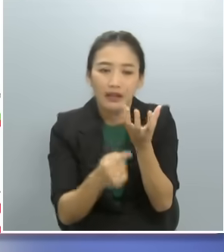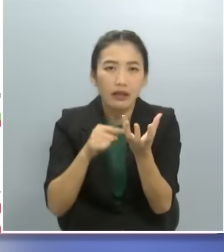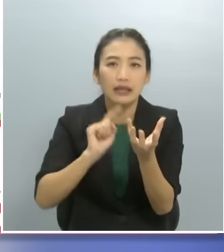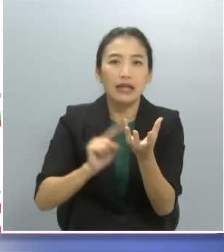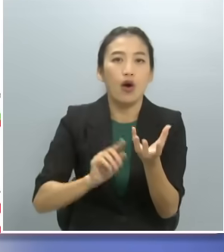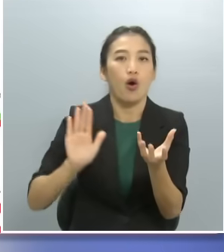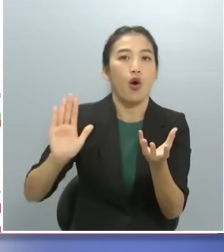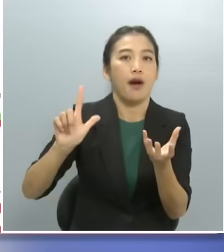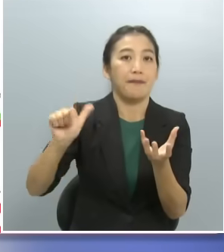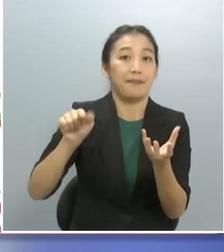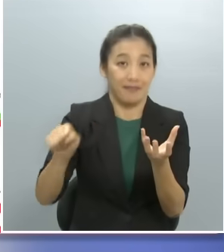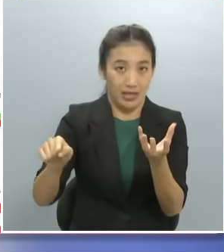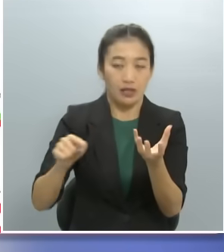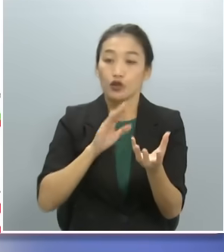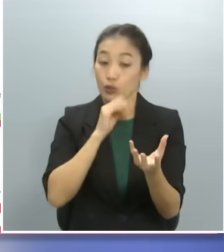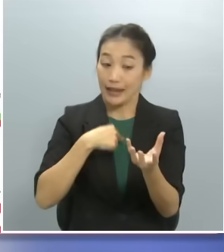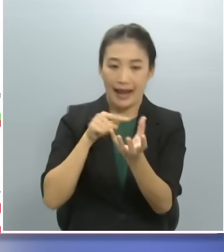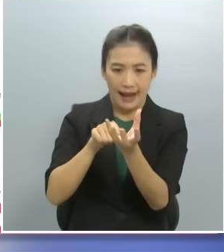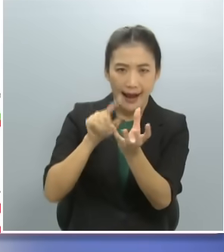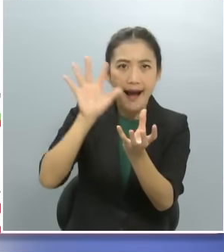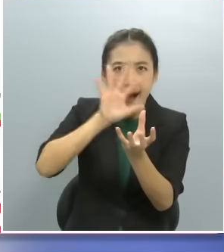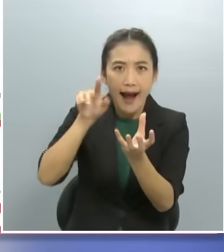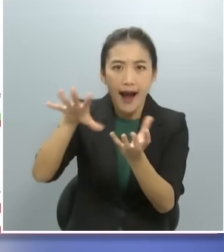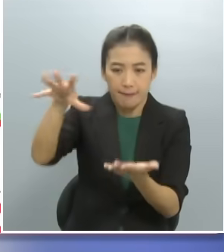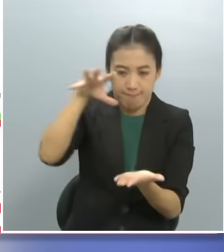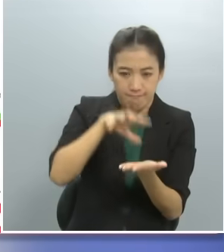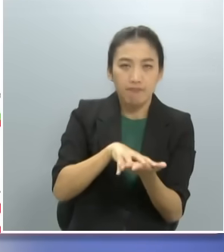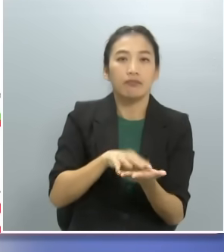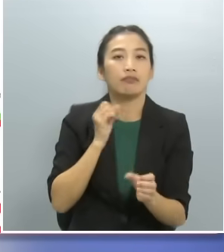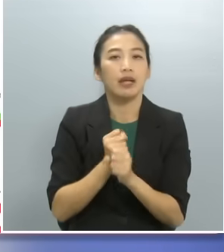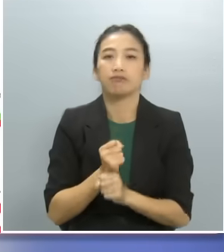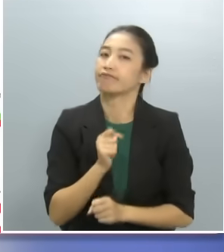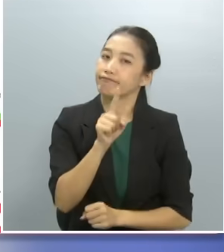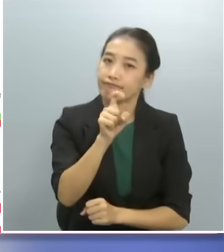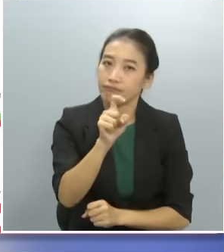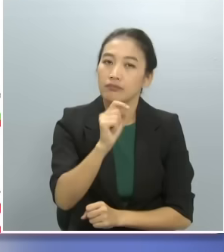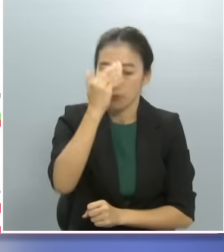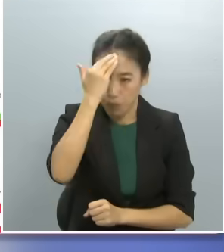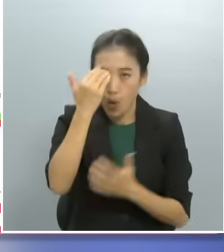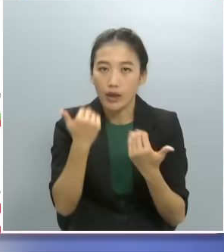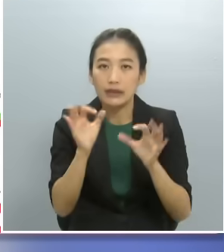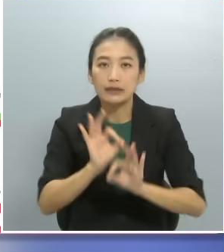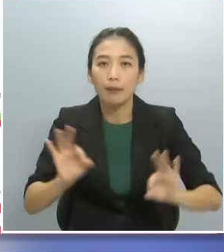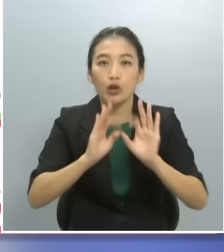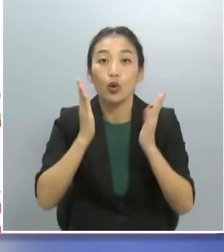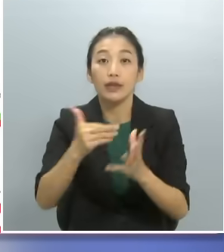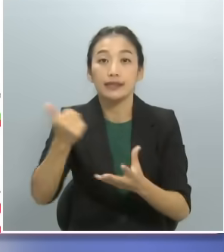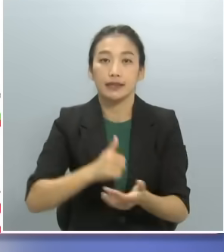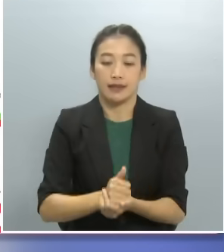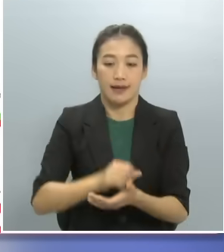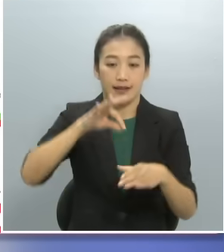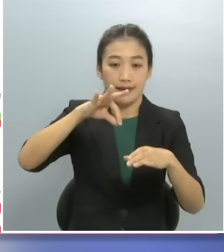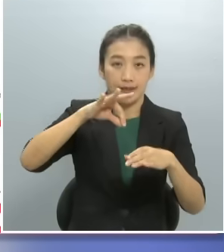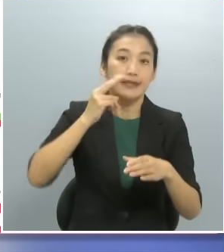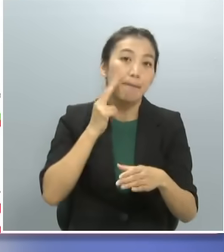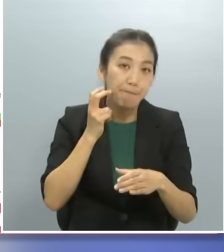ร้านอื่นจะไปทำตามไม่ได้ดังนั้นไม่ได้มีผลกระทบกับพ่อค้าแม่ขายส่วนเครื่องหมายการค้าหรือที่ชาวบ้านเข้าใจ